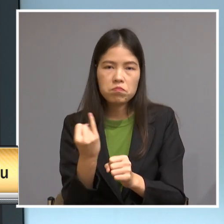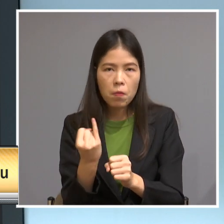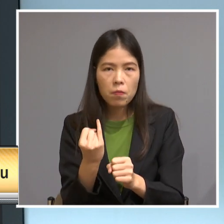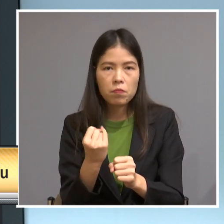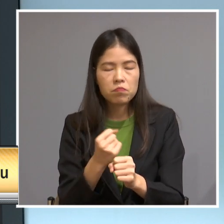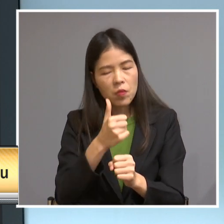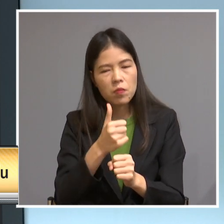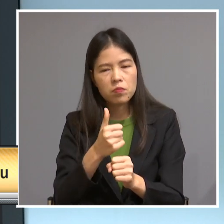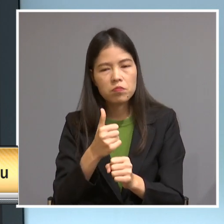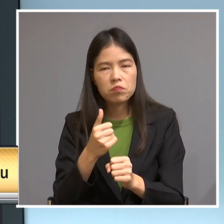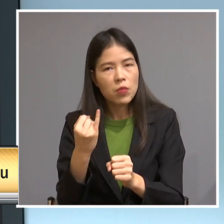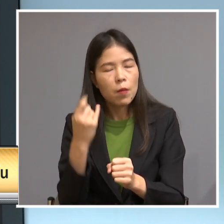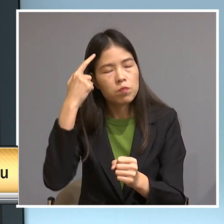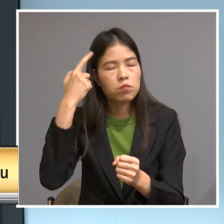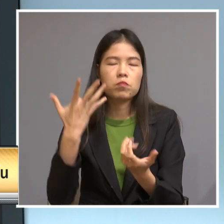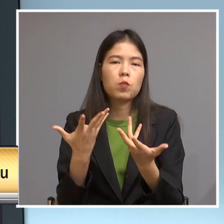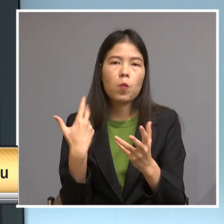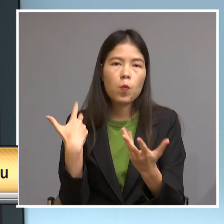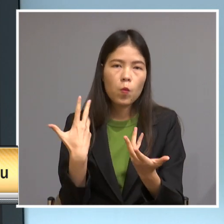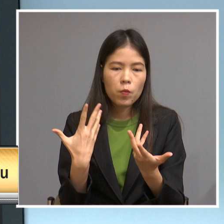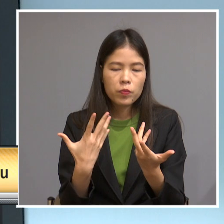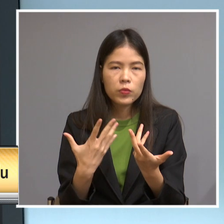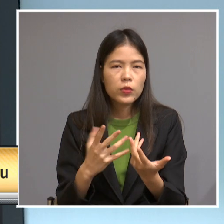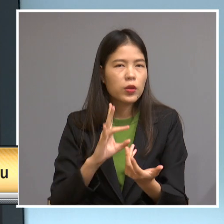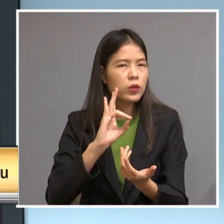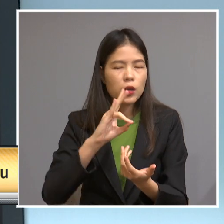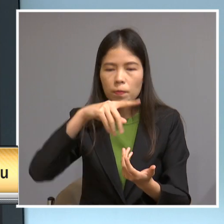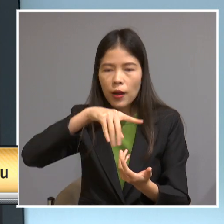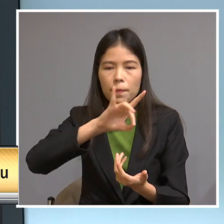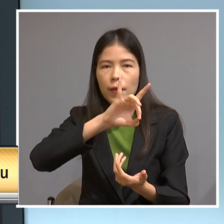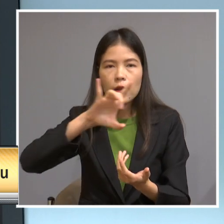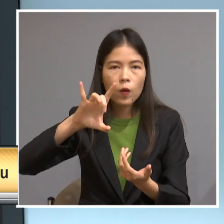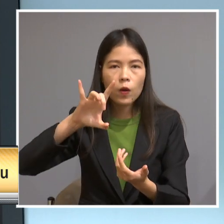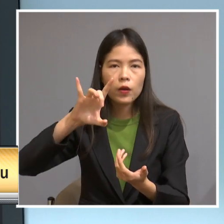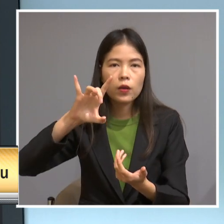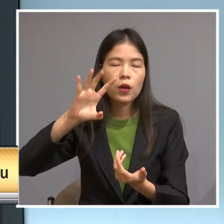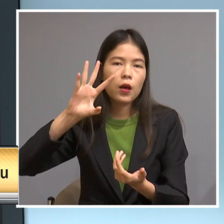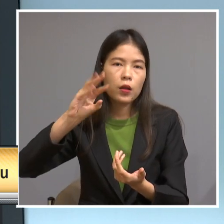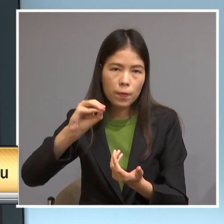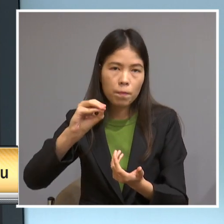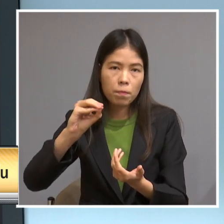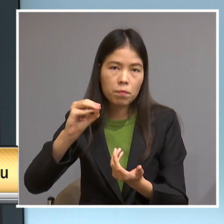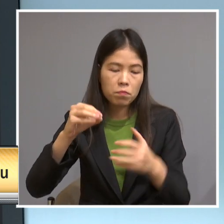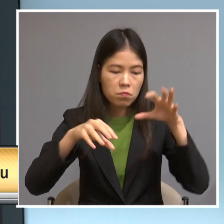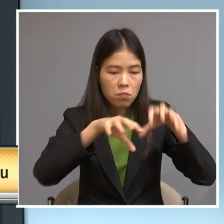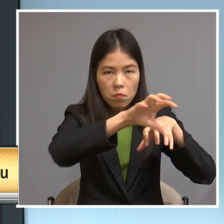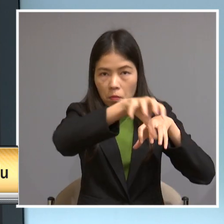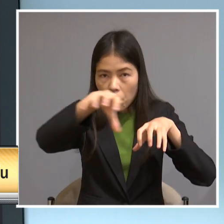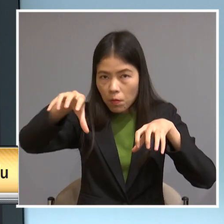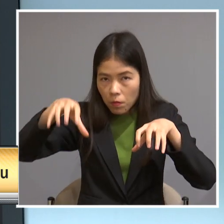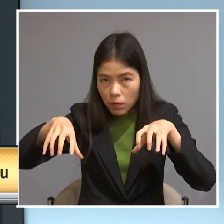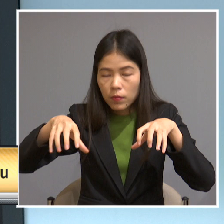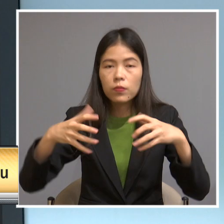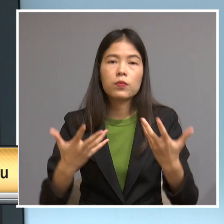แห่งเดยวมไม่ได้มั 7,850 แห่มันไม่สามารถเงินอุนุน owe ôngเขา